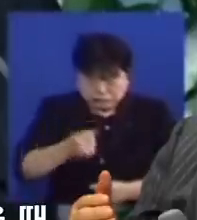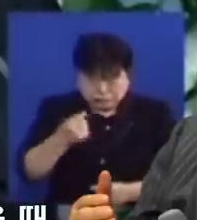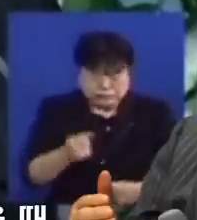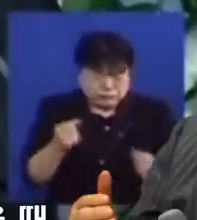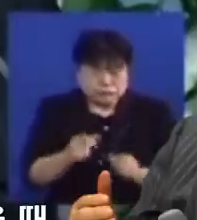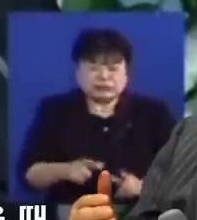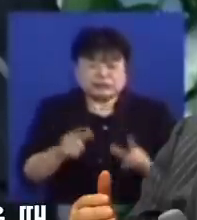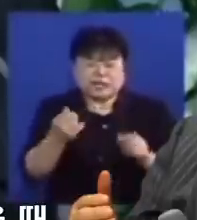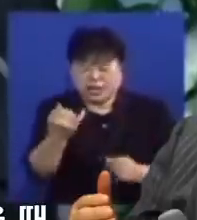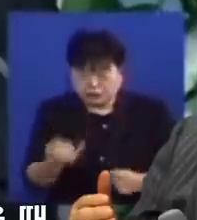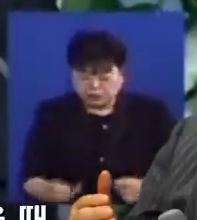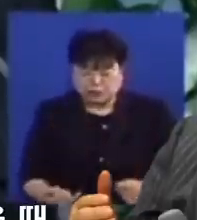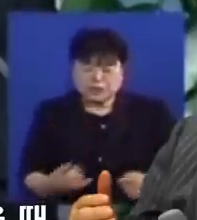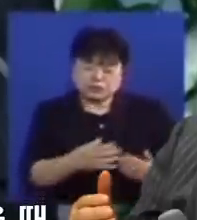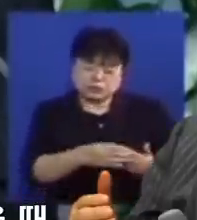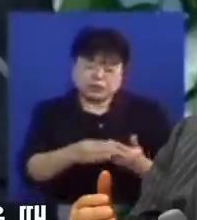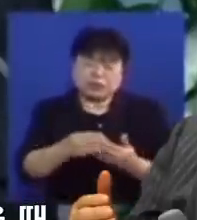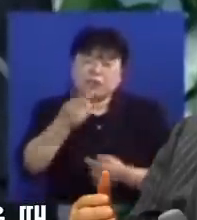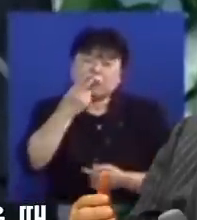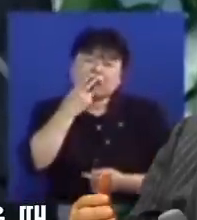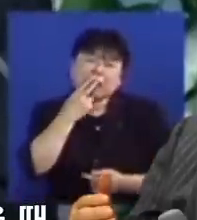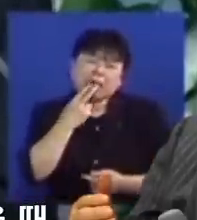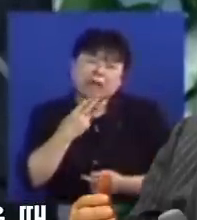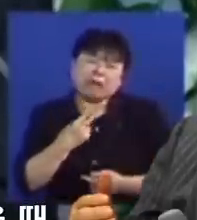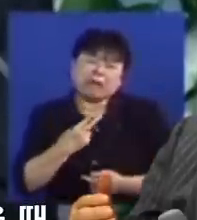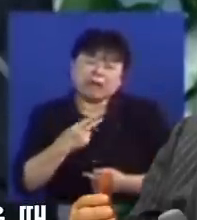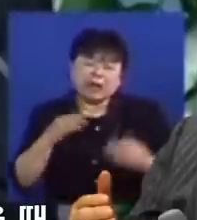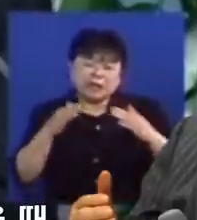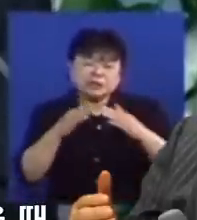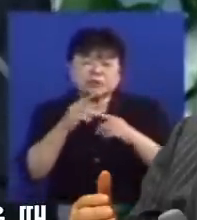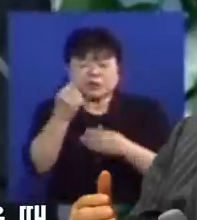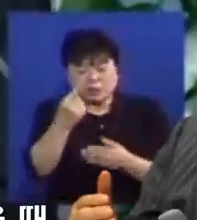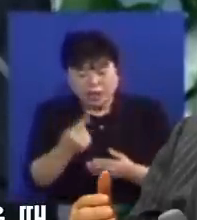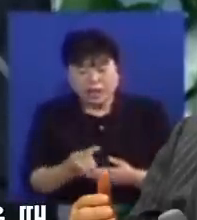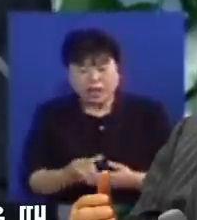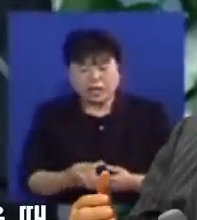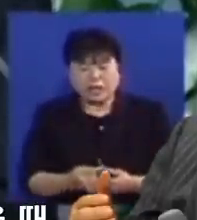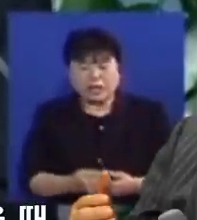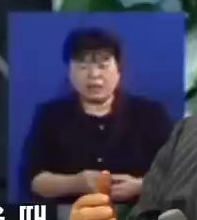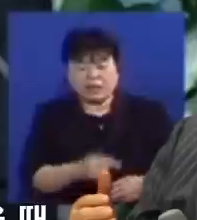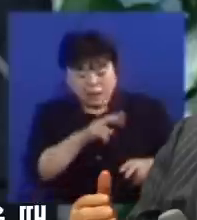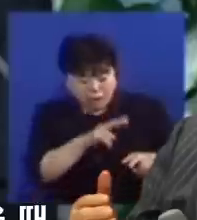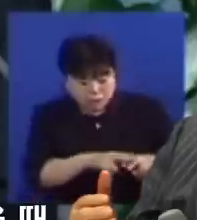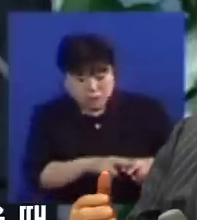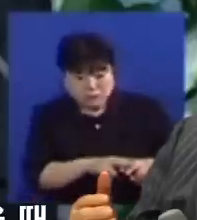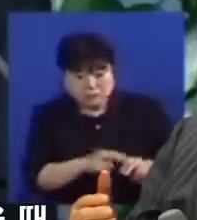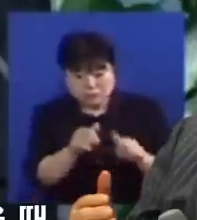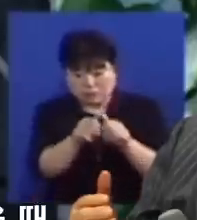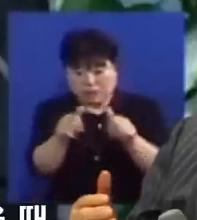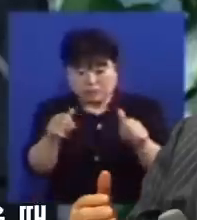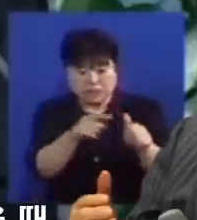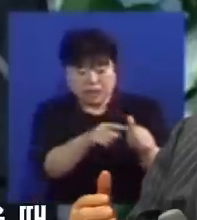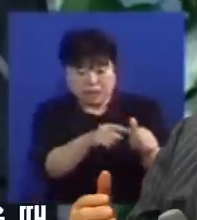날에 여동생이 손을 잡고 콧물을 흘리면서 천막교회에 와서 구석에 앉아있던 그가